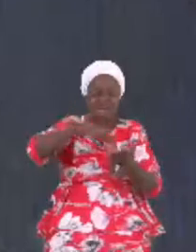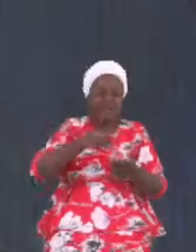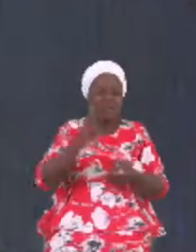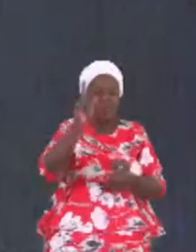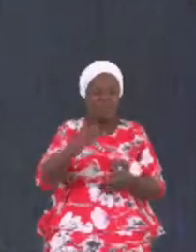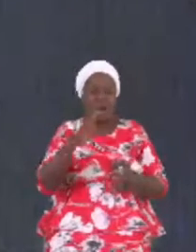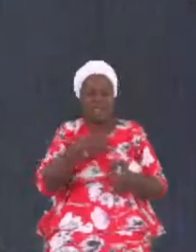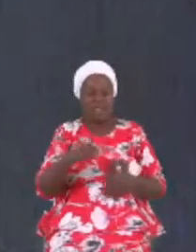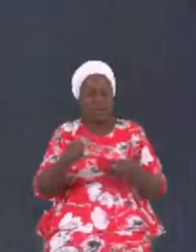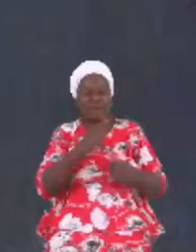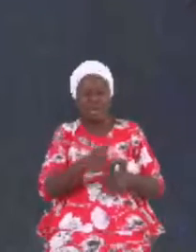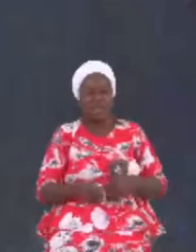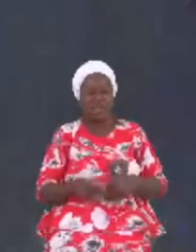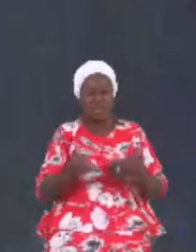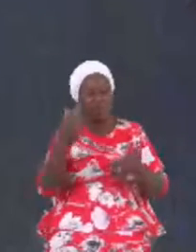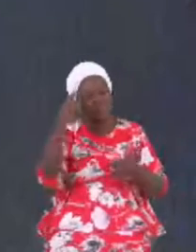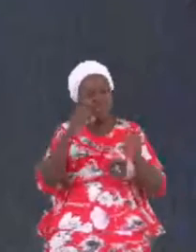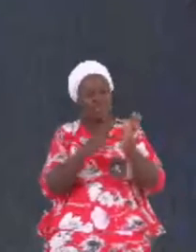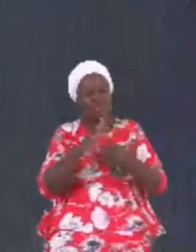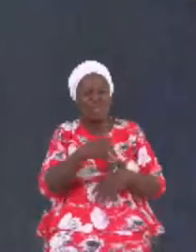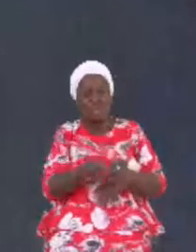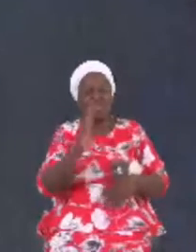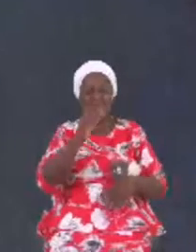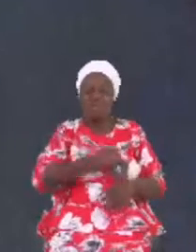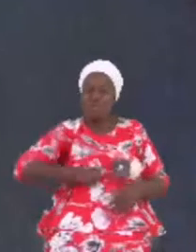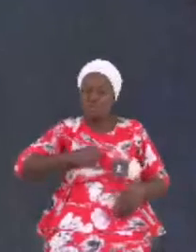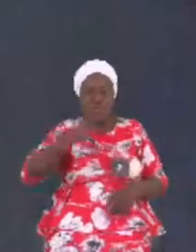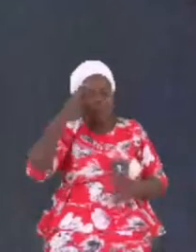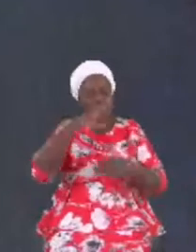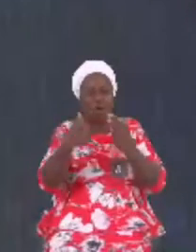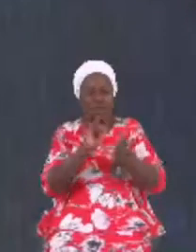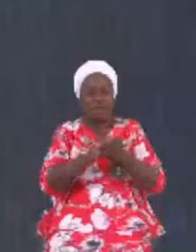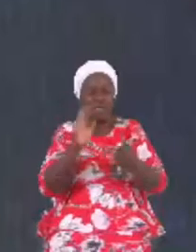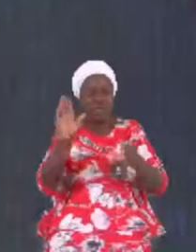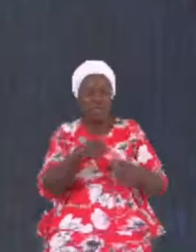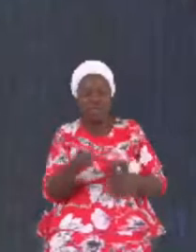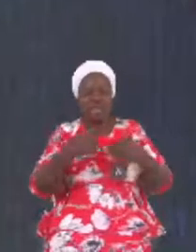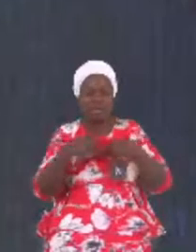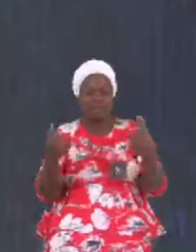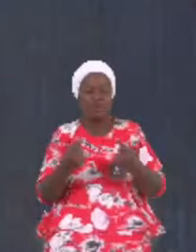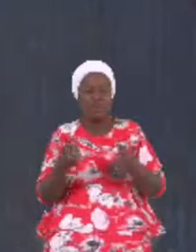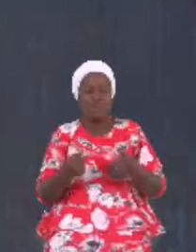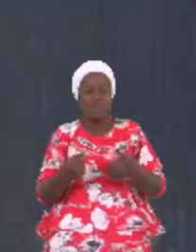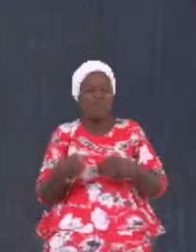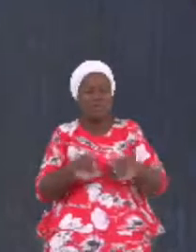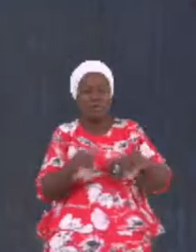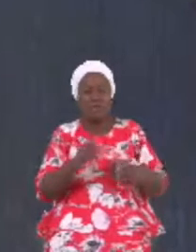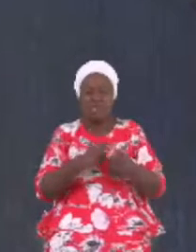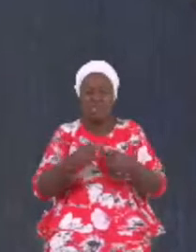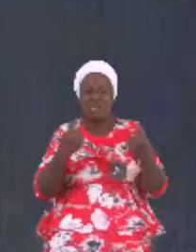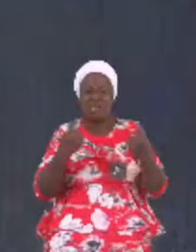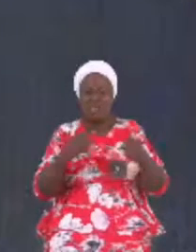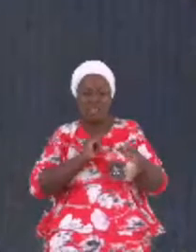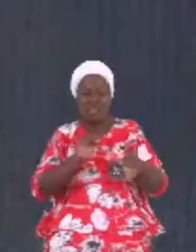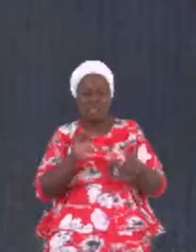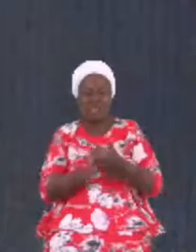sont pour Jésus. Ils sont désolés pour ce qu'ils ont fait, pour les péchés qu'ils ont commis. Ils viennent par la